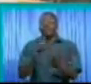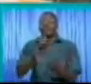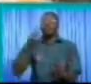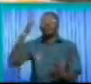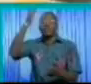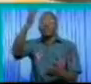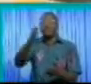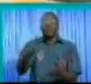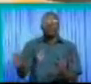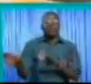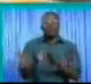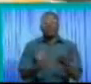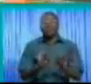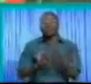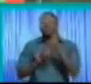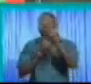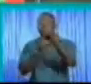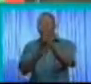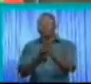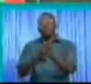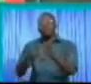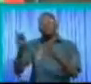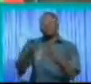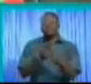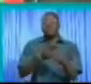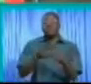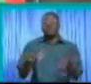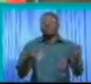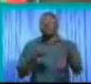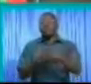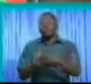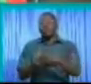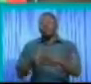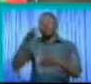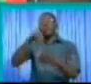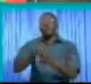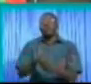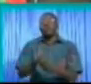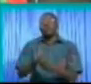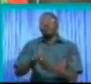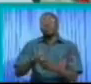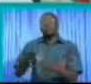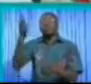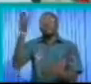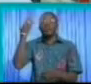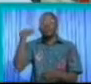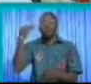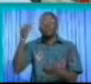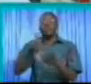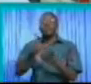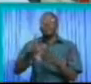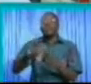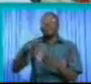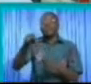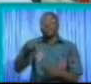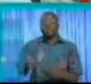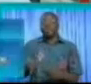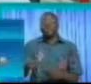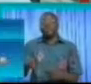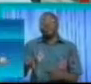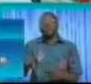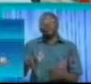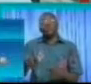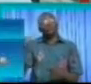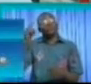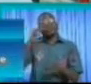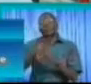désormais synthétiquement présentés à la plénière. Alors, par le passé, lorsque la séance